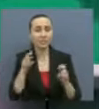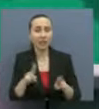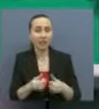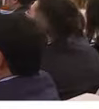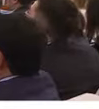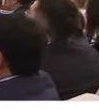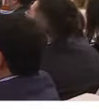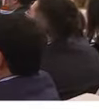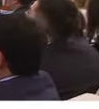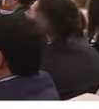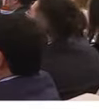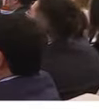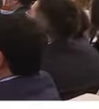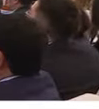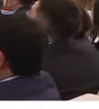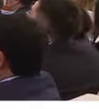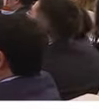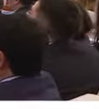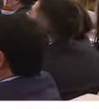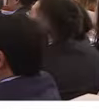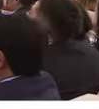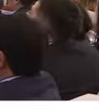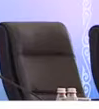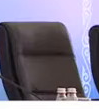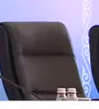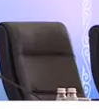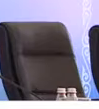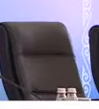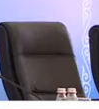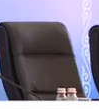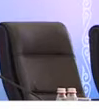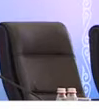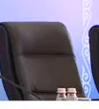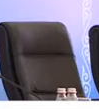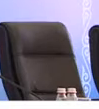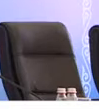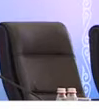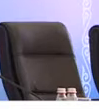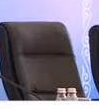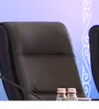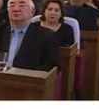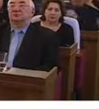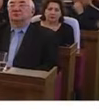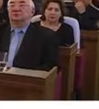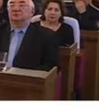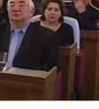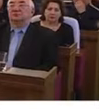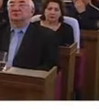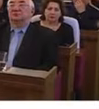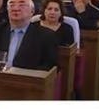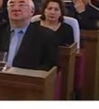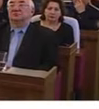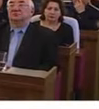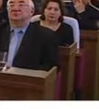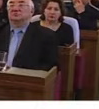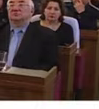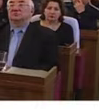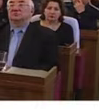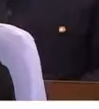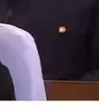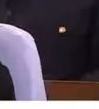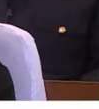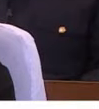конференции. Всего 5% доля судебных процессов на казахском, мягко говоря, незначительна. На встрече обсуждалось и в целом текущее